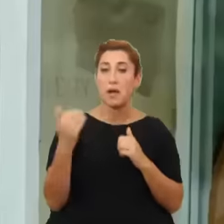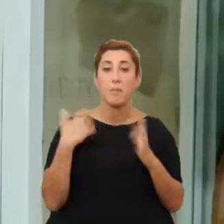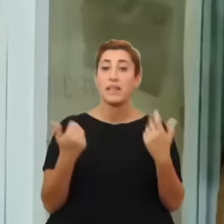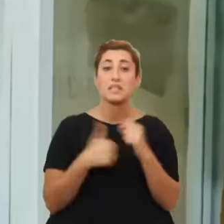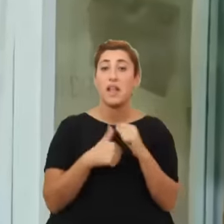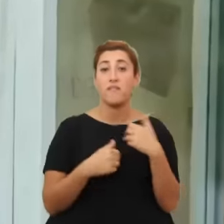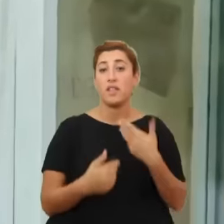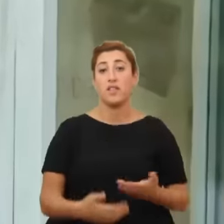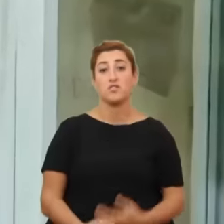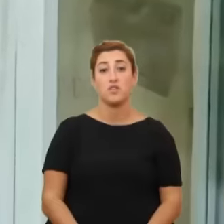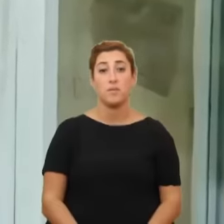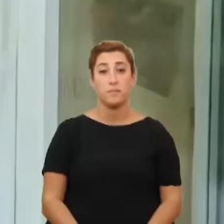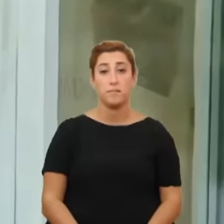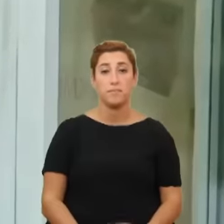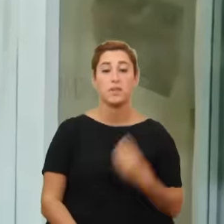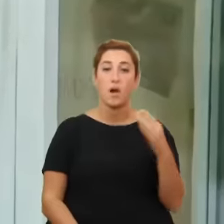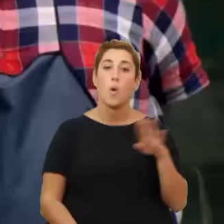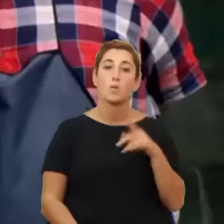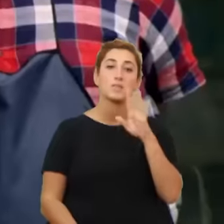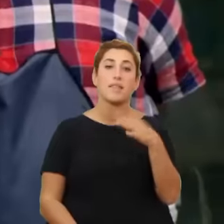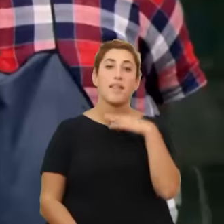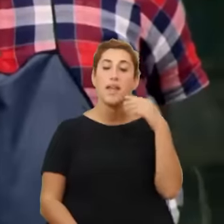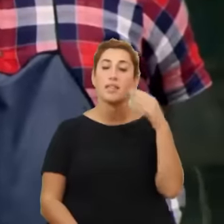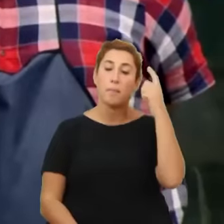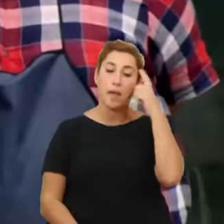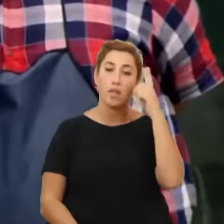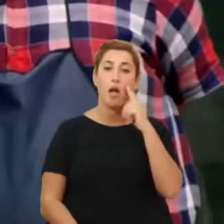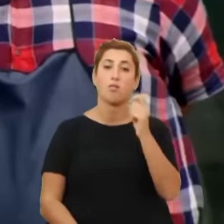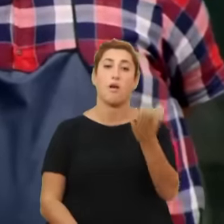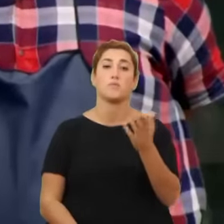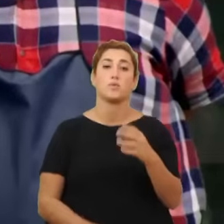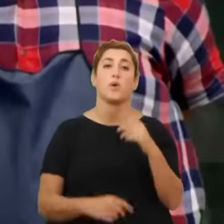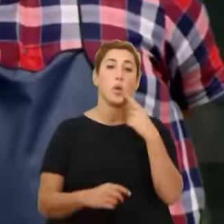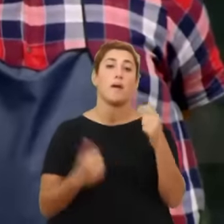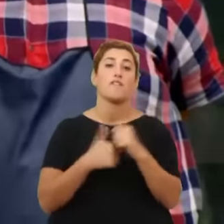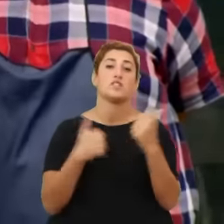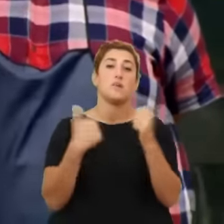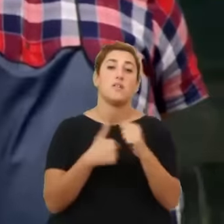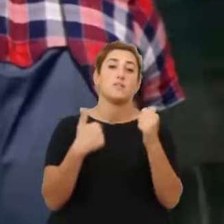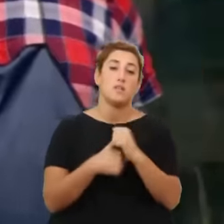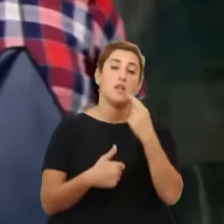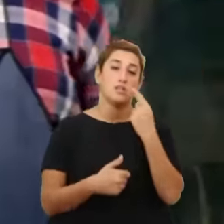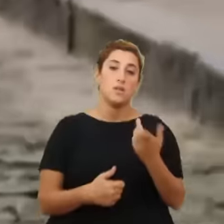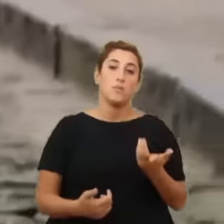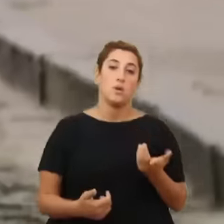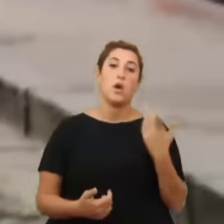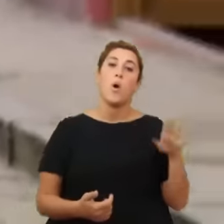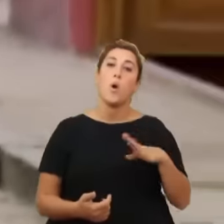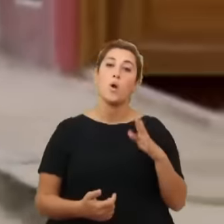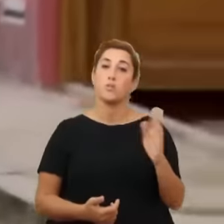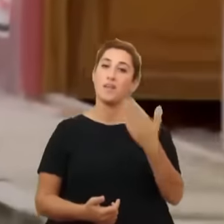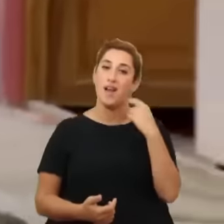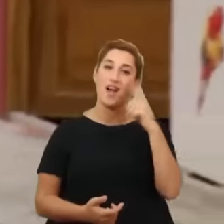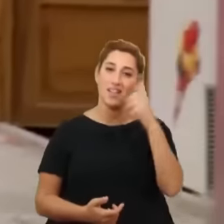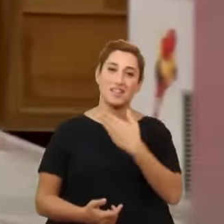nasıl evleneceğim böyle ya? Ya oğlum sen ne ekmeğin adamsın ya ha? Tutturmuş evleneceğim ya. Ya oğlum geç içeri,